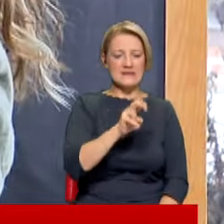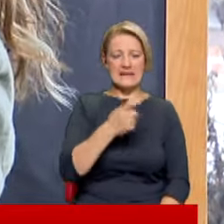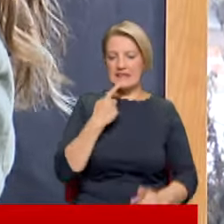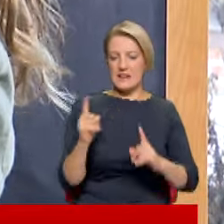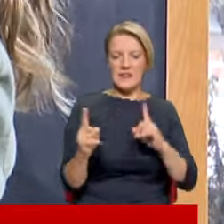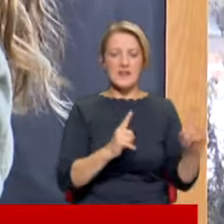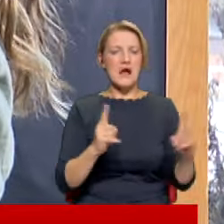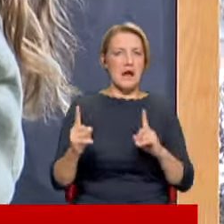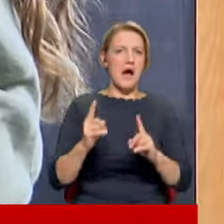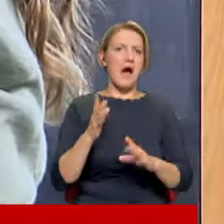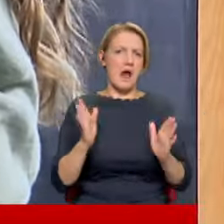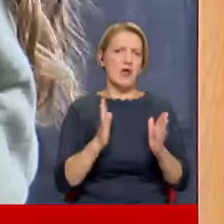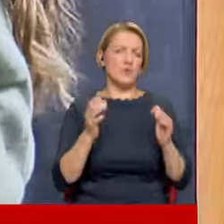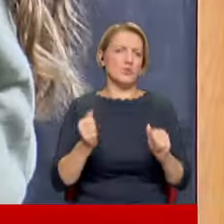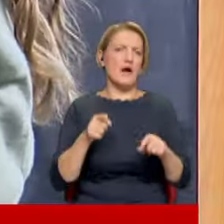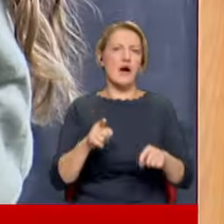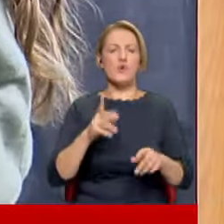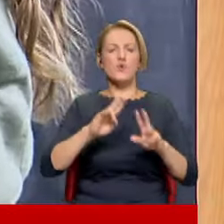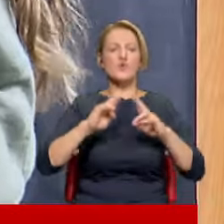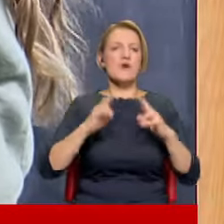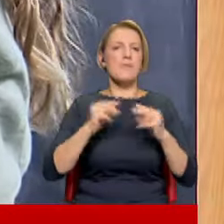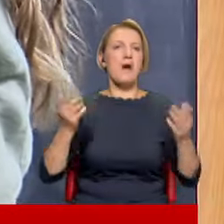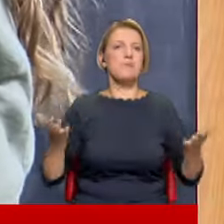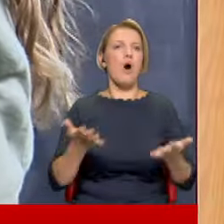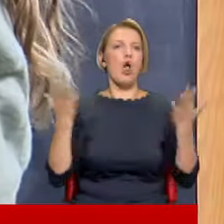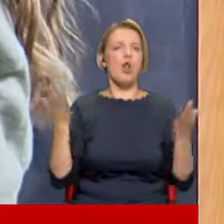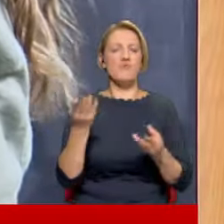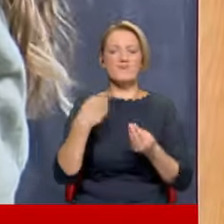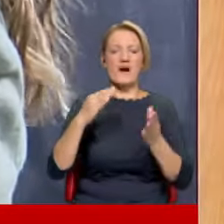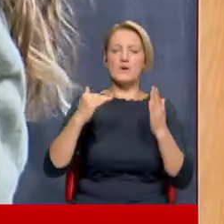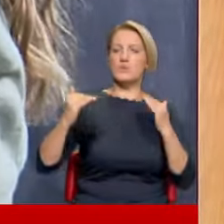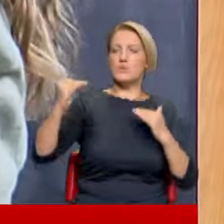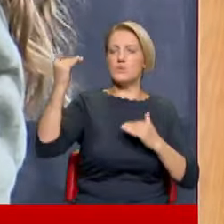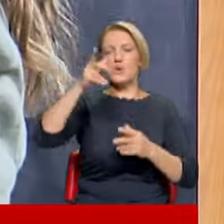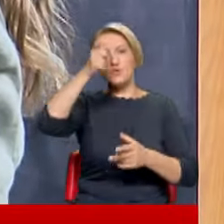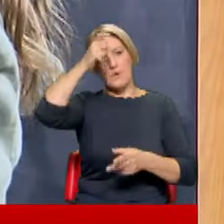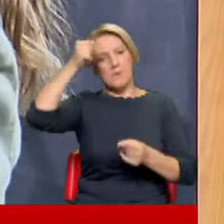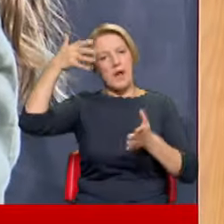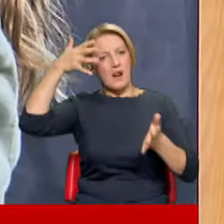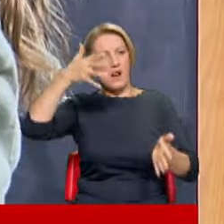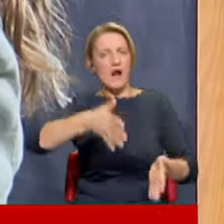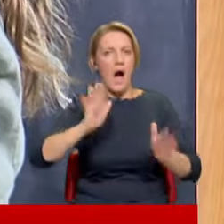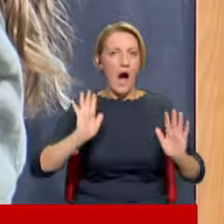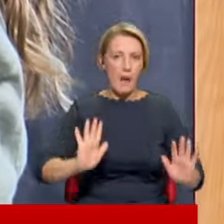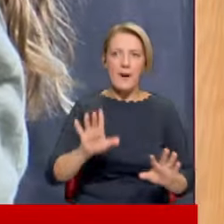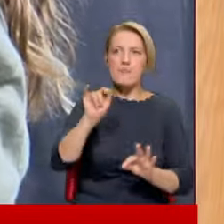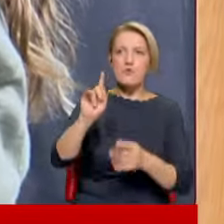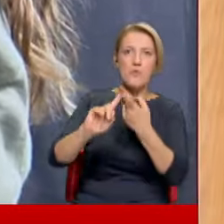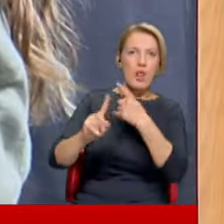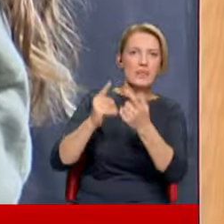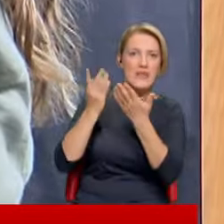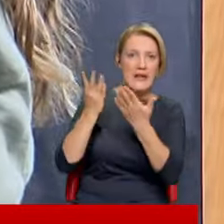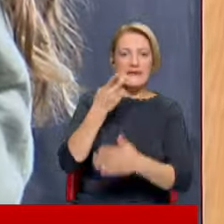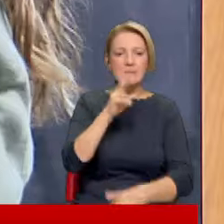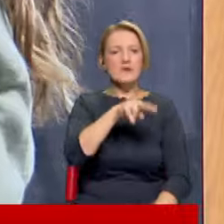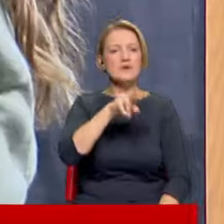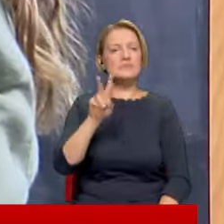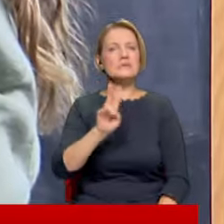arasında tutardı Çünkü dünyada para bolluğu çok faizi yükseltirsin Akar Türkiye'ye para Akar Fakat bu politika